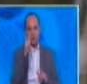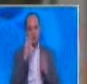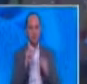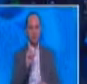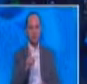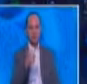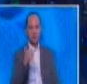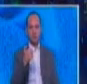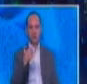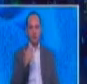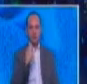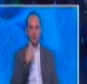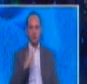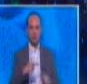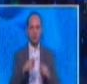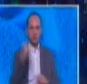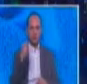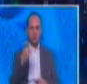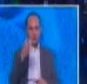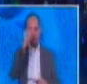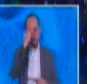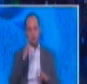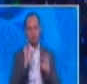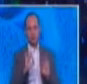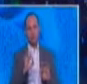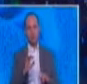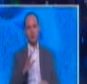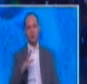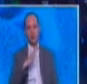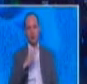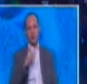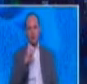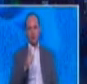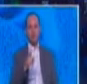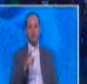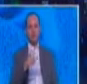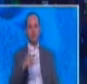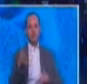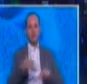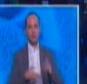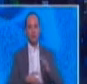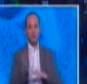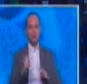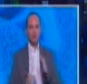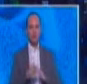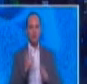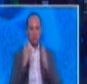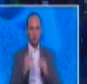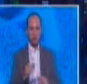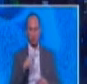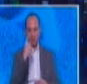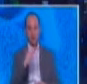hocam, 65 yaş üstü hastalarınız da mutlaka ki vardır ve tabii ki sokağa çıkma yasağı olduğundan